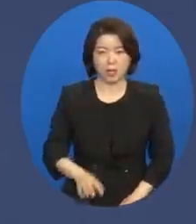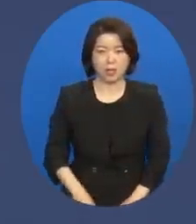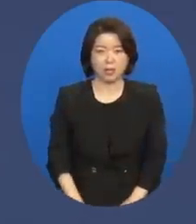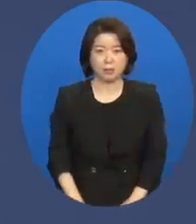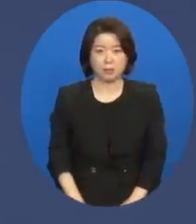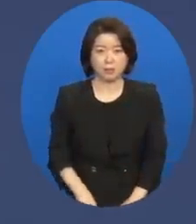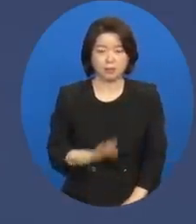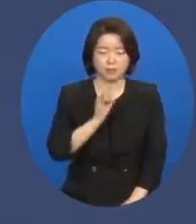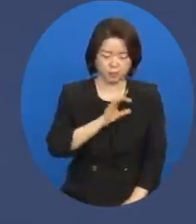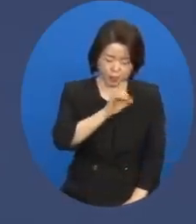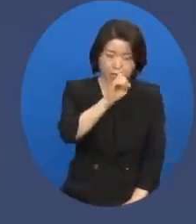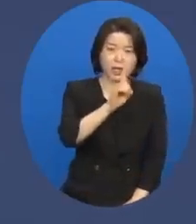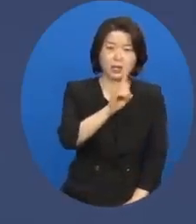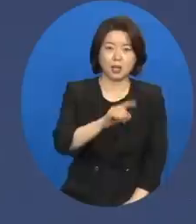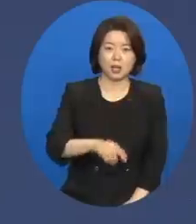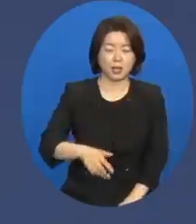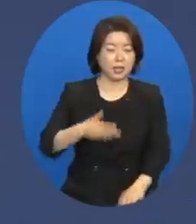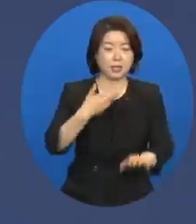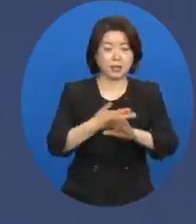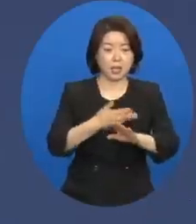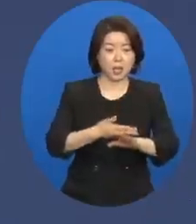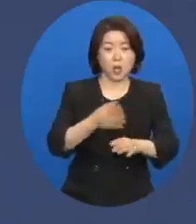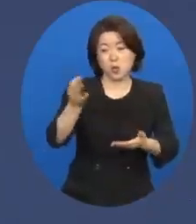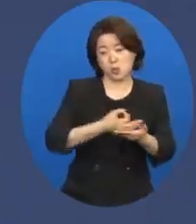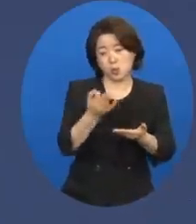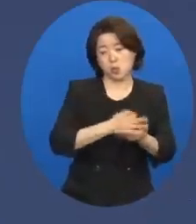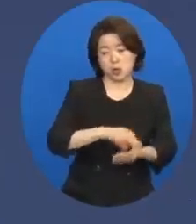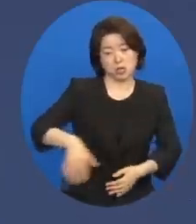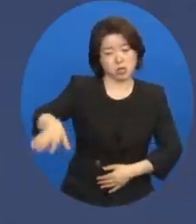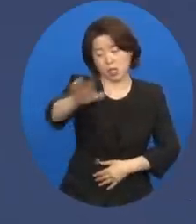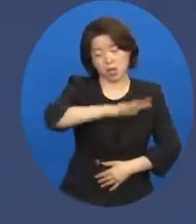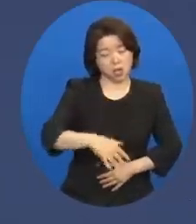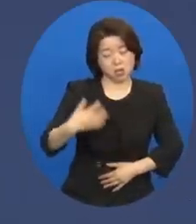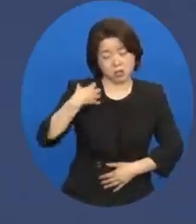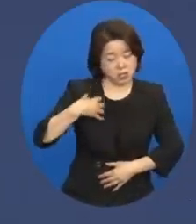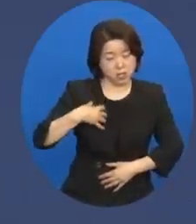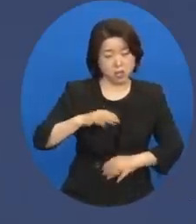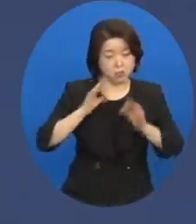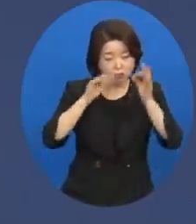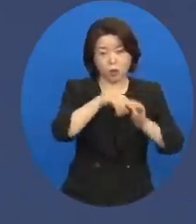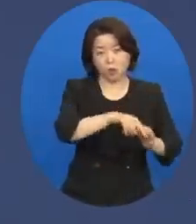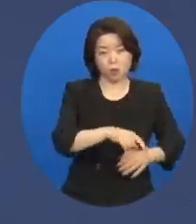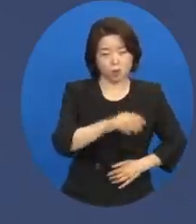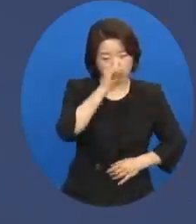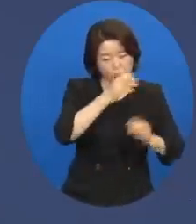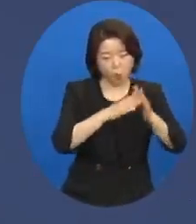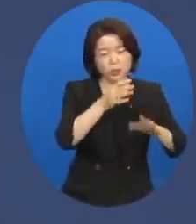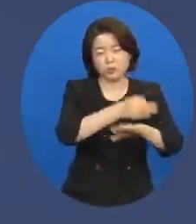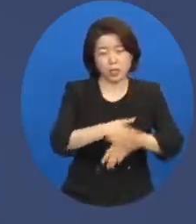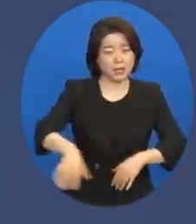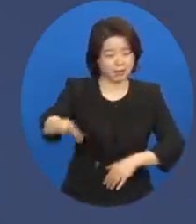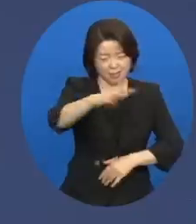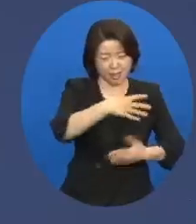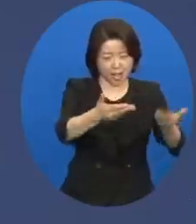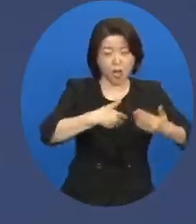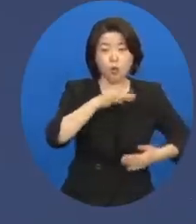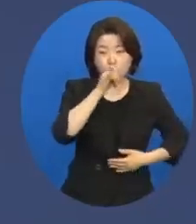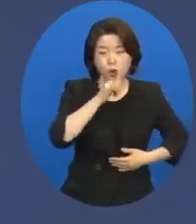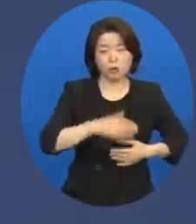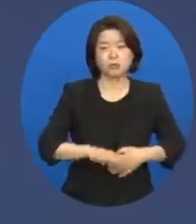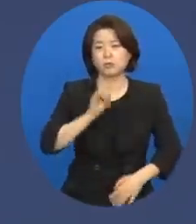딱 하나. 다른 거 다 돈 잘 벌고 다 책임감 있으시고 좋은 집 사다 주시고 다 했는데 딱